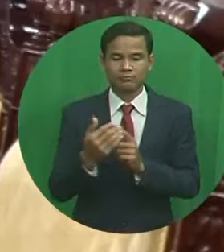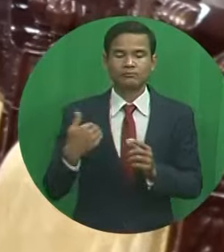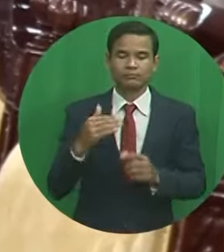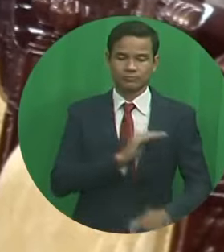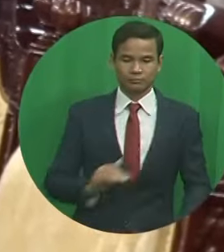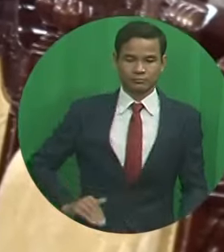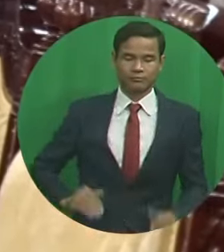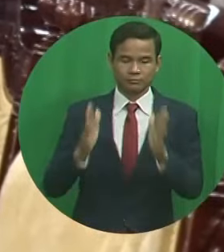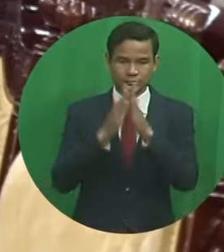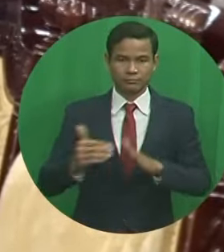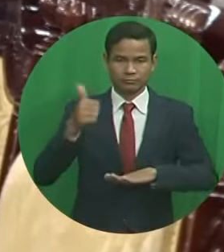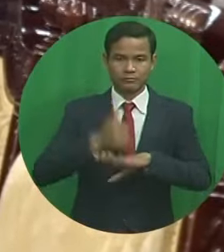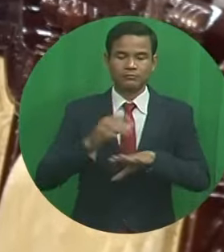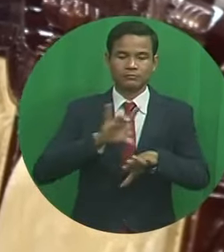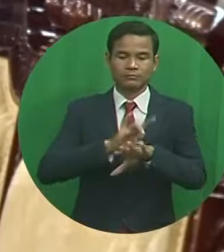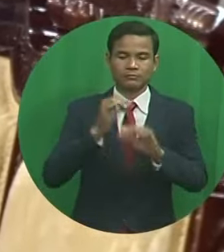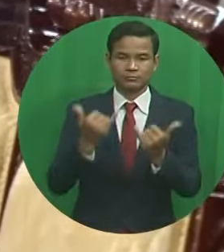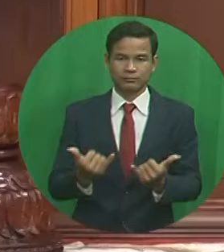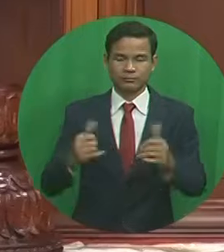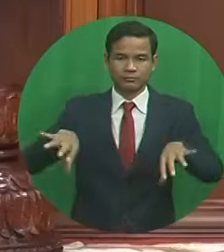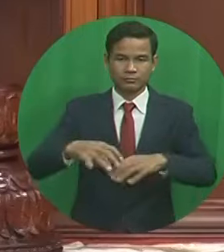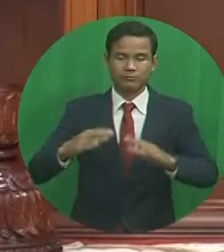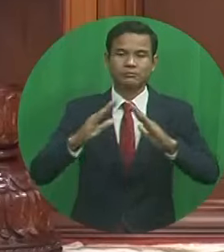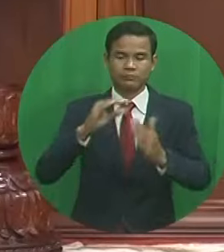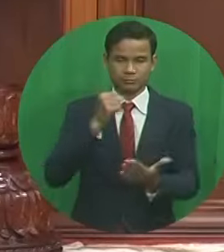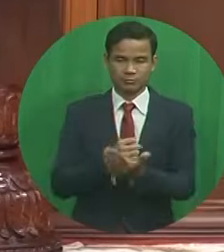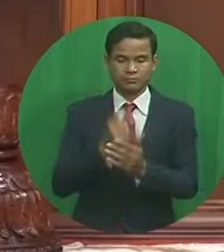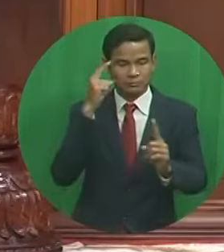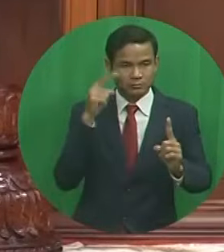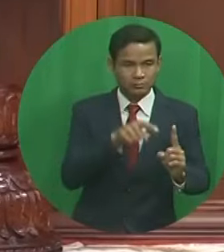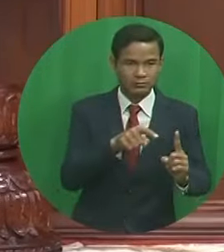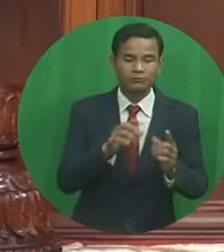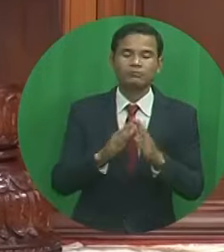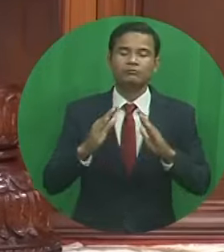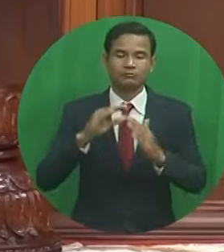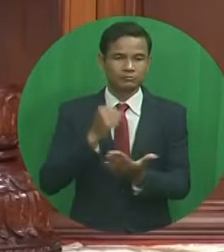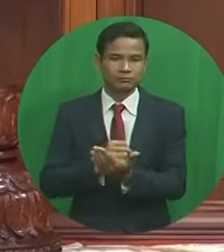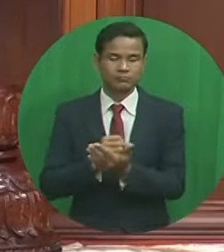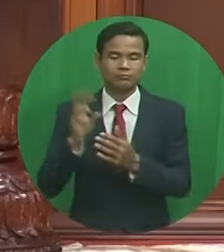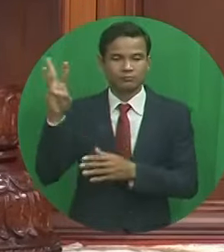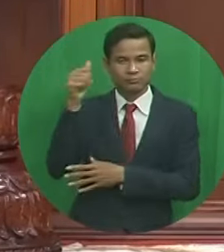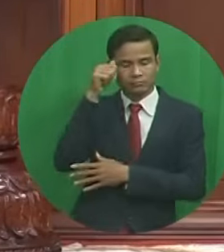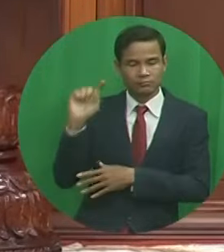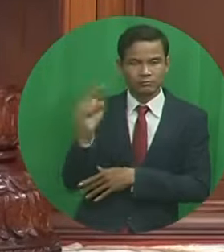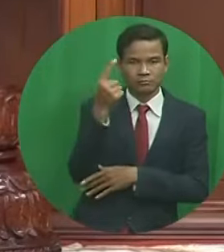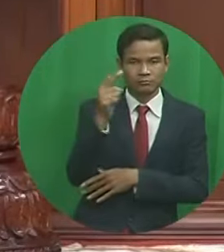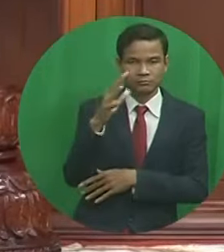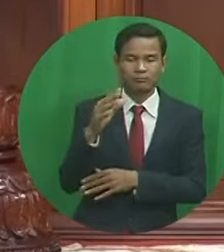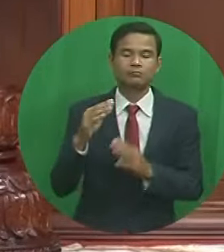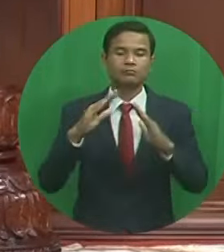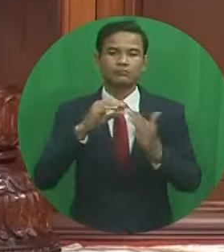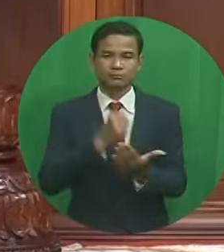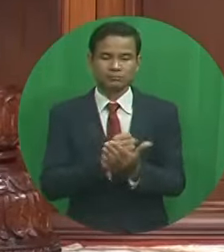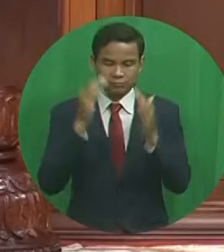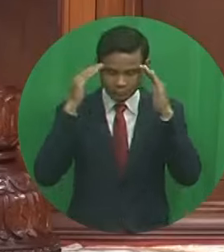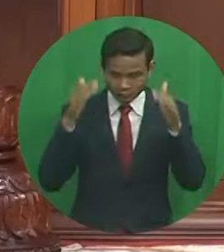ថានាពេលបច្ចុប្បន្នបេសកកម្មការទូតមិនមែនសំដៅលើការទូតនយោបាយតែមួយនោះទេការទូតបានកំពុងផ្ដោត